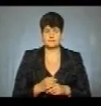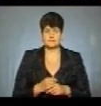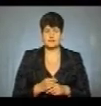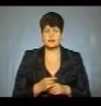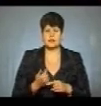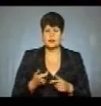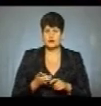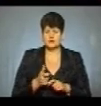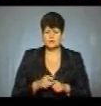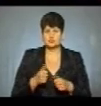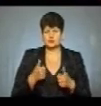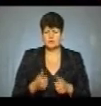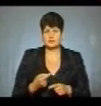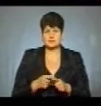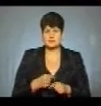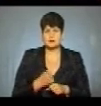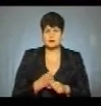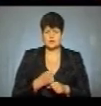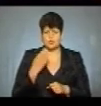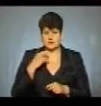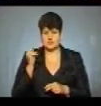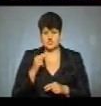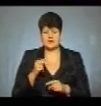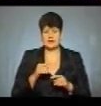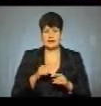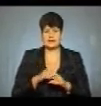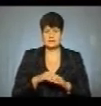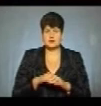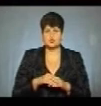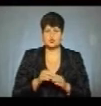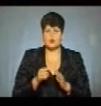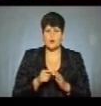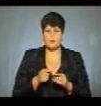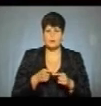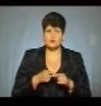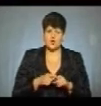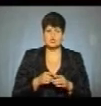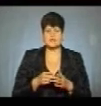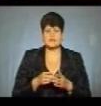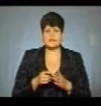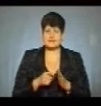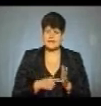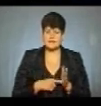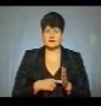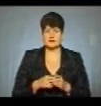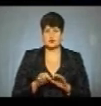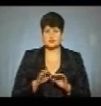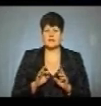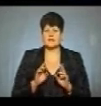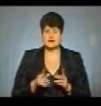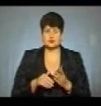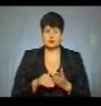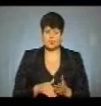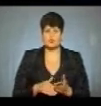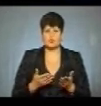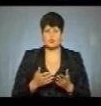це працює, коли вчить таблицю множення, ділення. Першокласники показують, як з допомогою конструктора вивчають